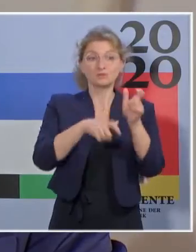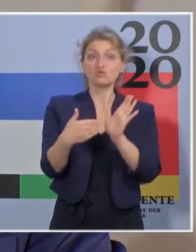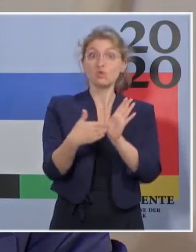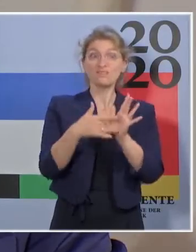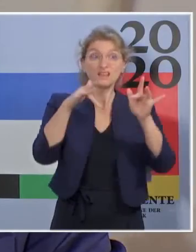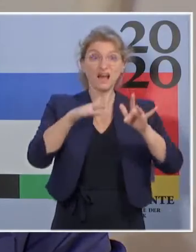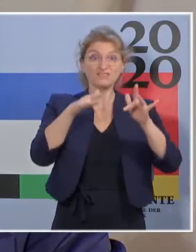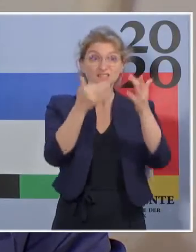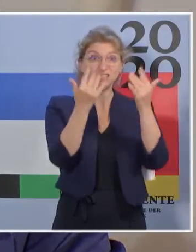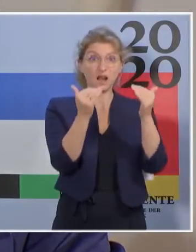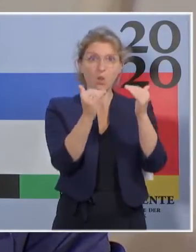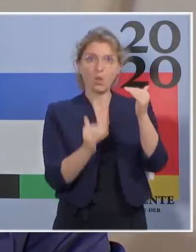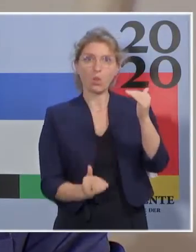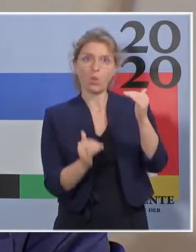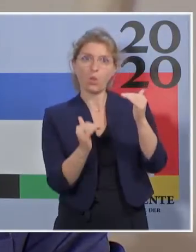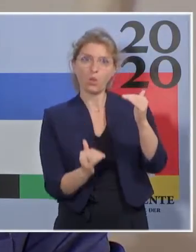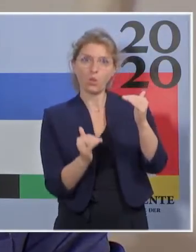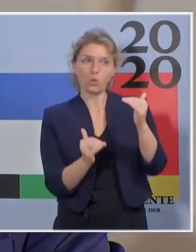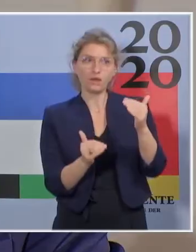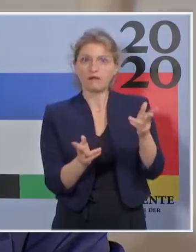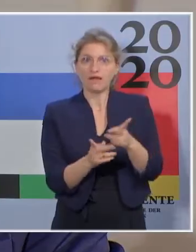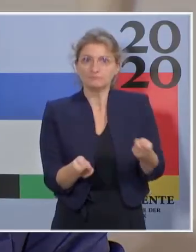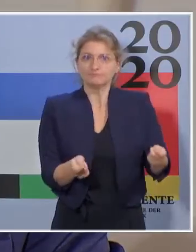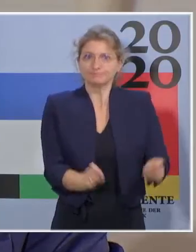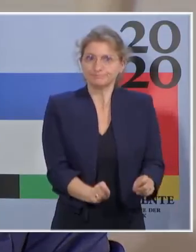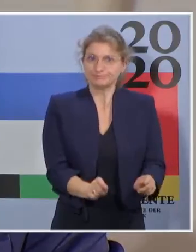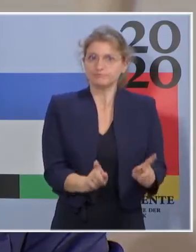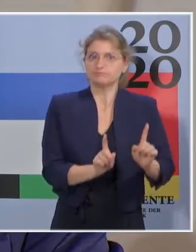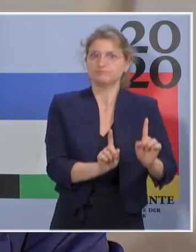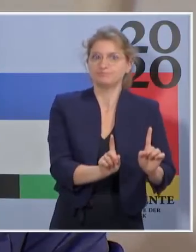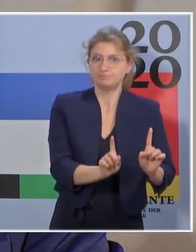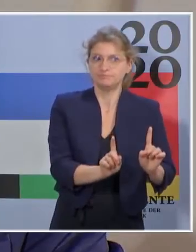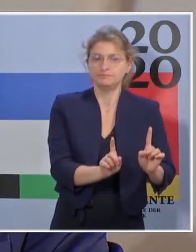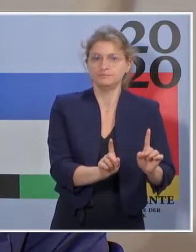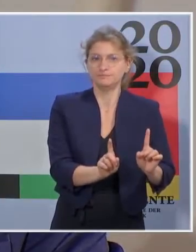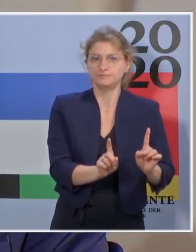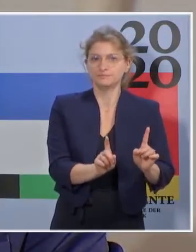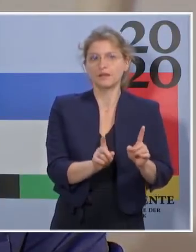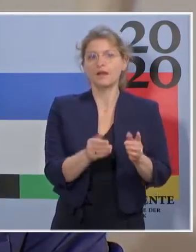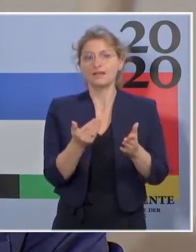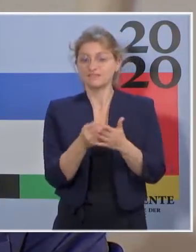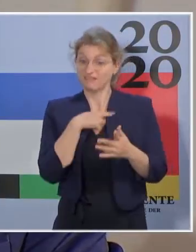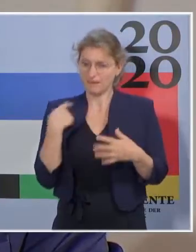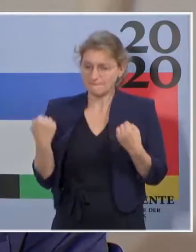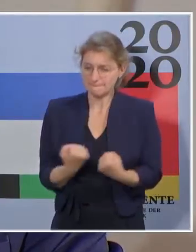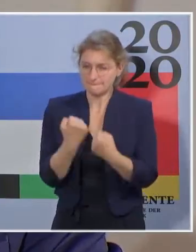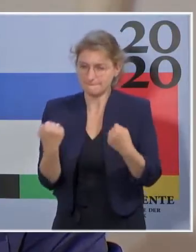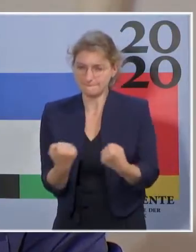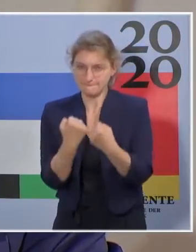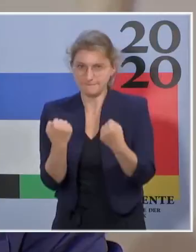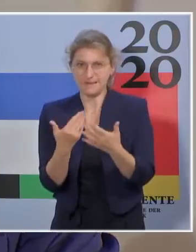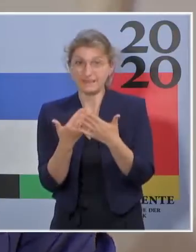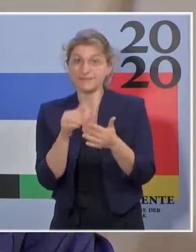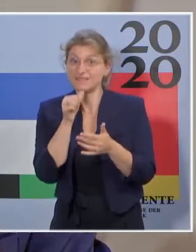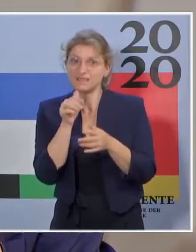und wir deswegen auch so große Anstrengungen unternommen haben, um eben nicht gewissermaßen ins verfassungsrechtlich vorgesehene